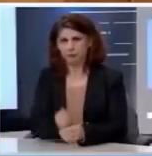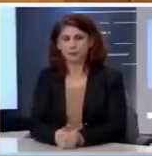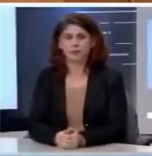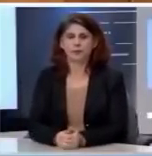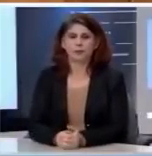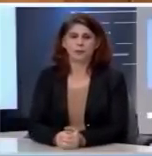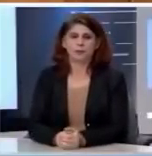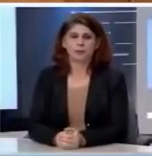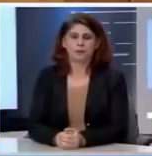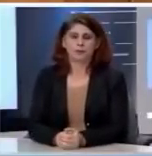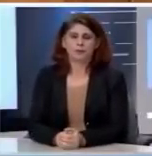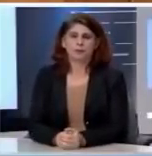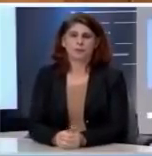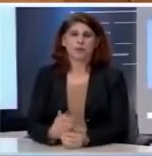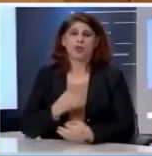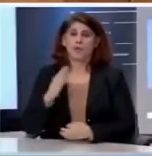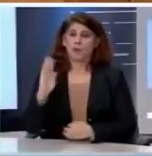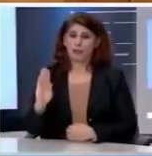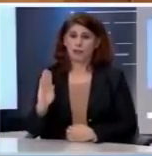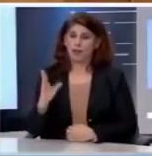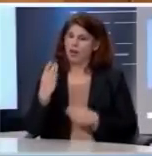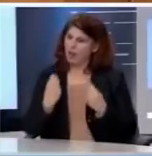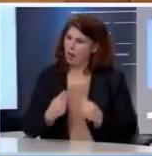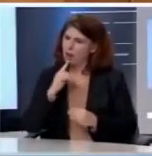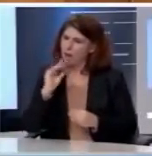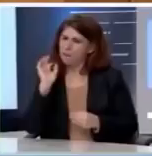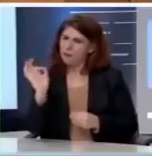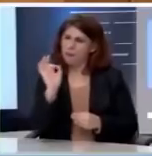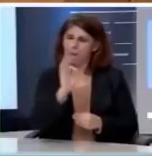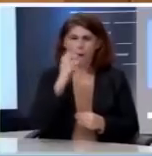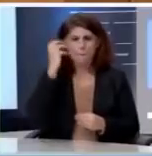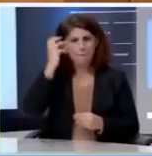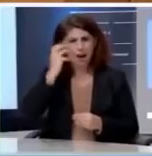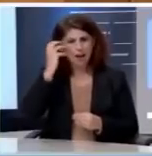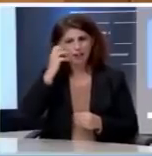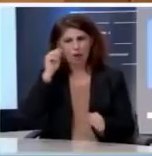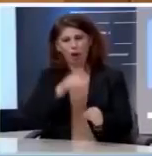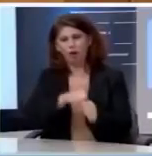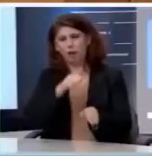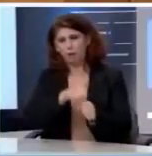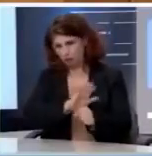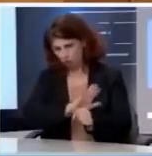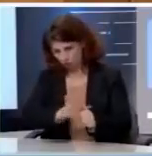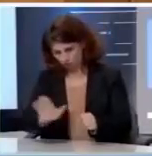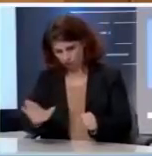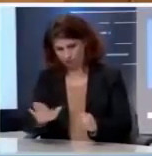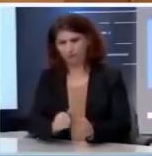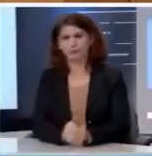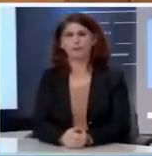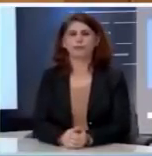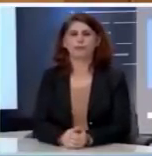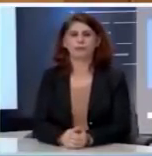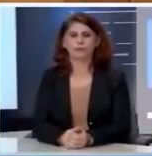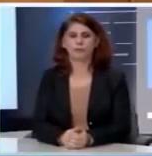Καταθέτω, γιατί ο κ. Βαξεβάνης μπορεί να είναι καλός στη λάσπη, στη μελέτη όμως είναι παντελώς αγράμματος.